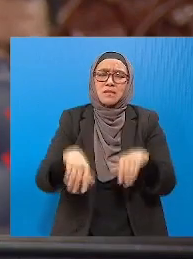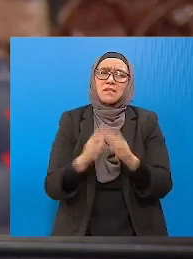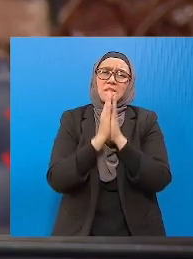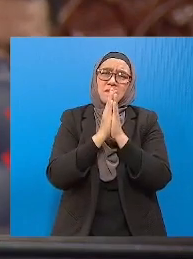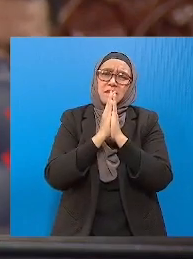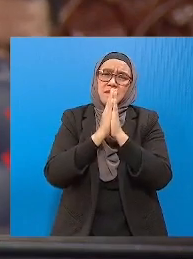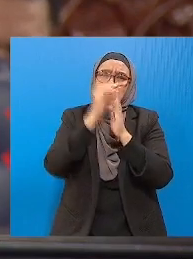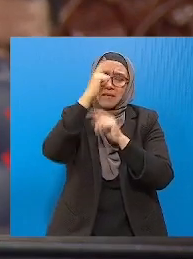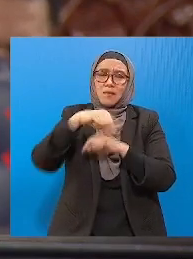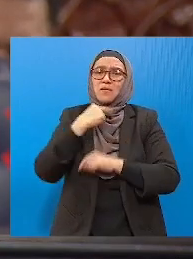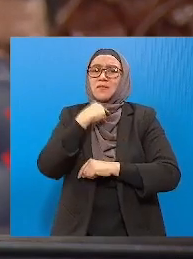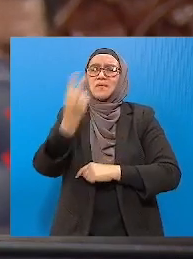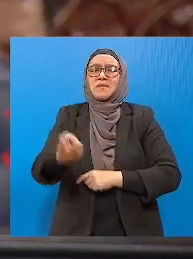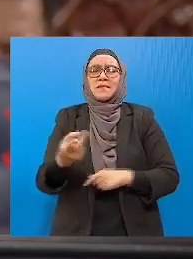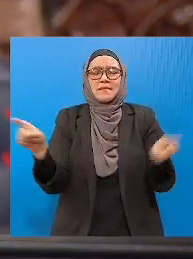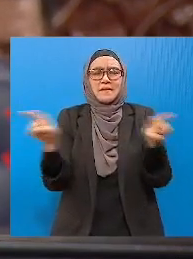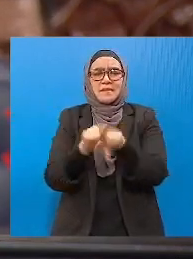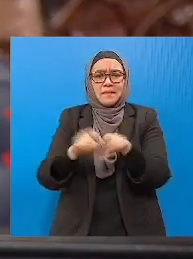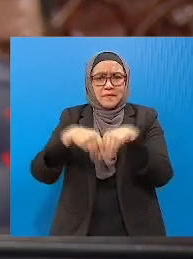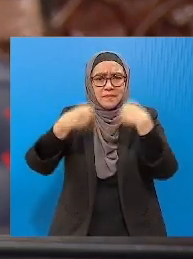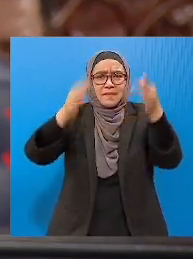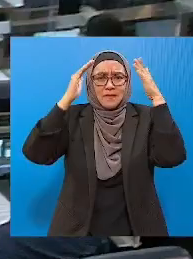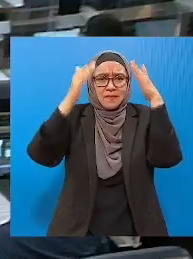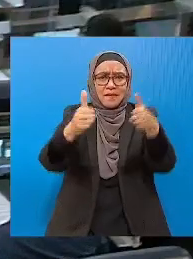turut diberi perhatian sekian